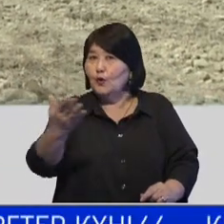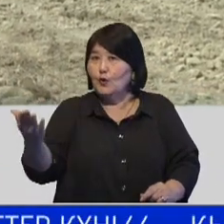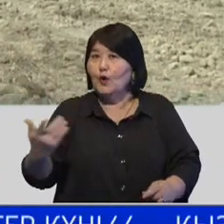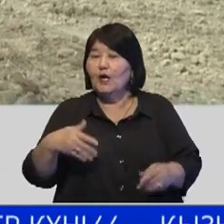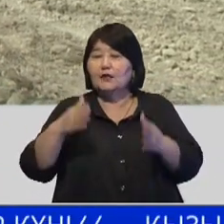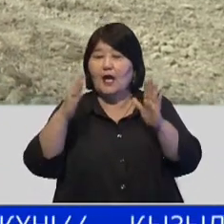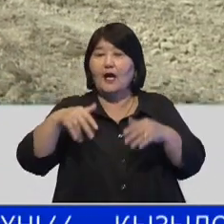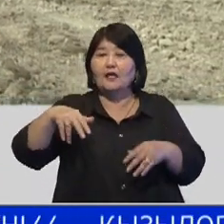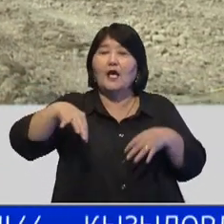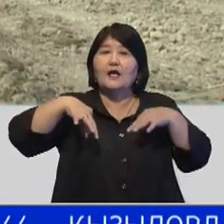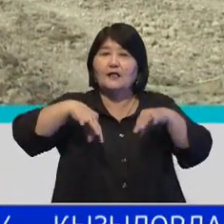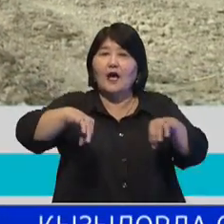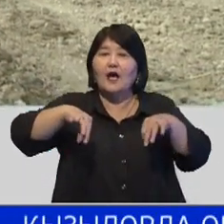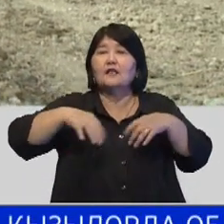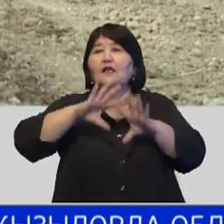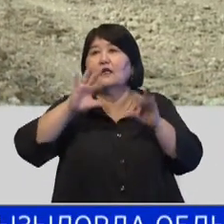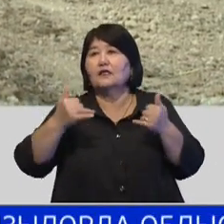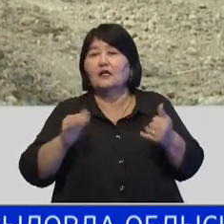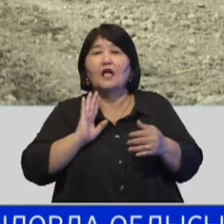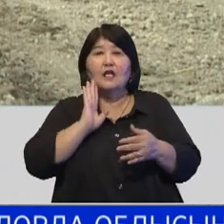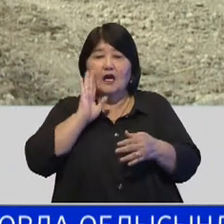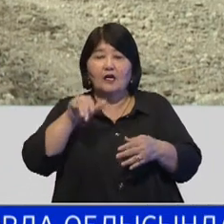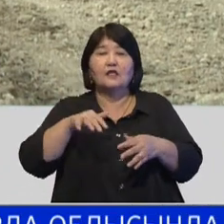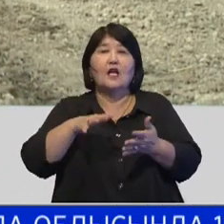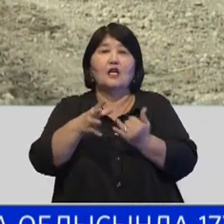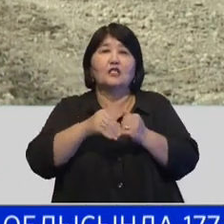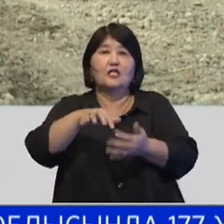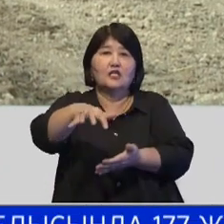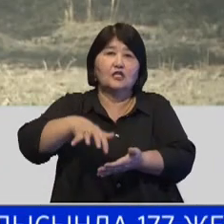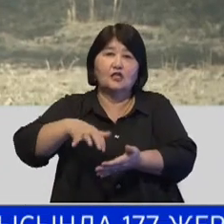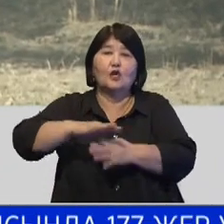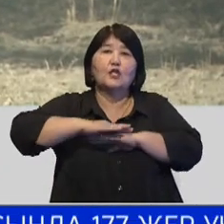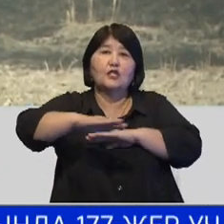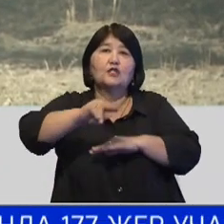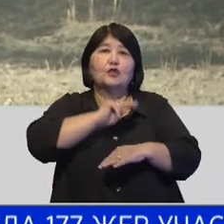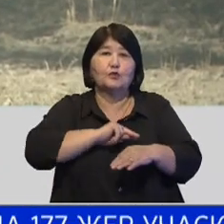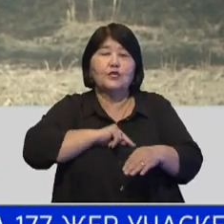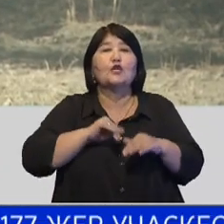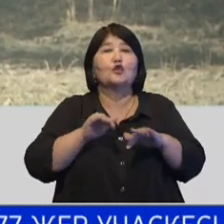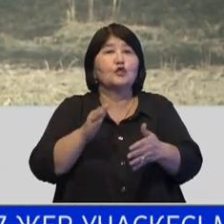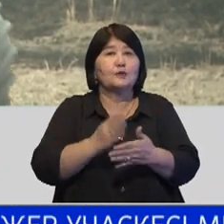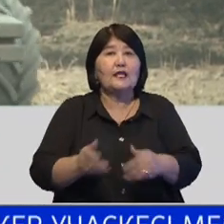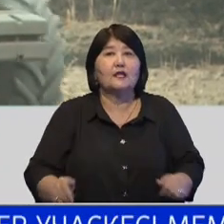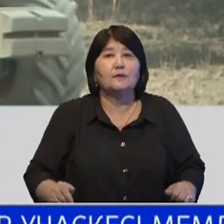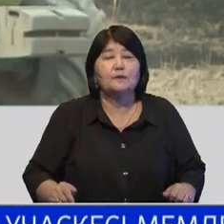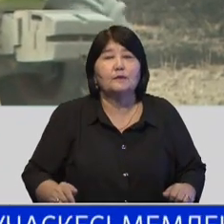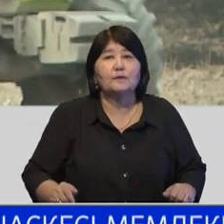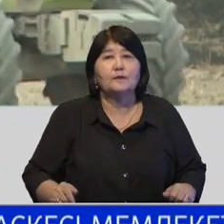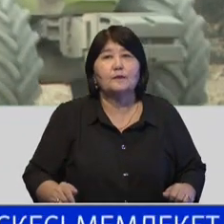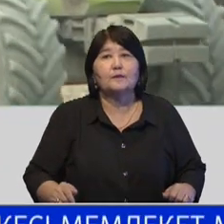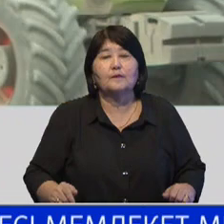атыз жағалаған техникалар қазіргі таңда жер жыртып, тегістеу жұмыстарын жүргізіп жатыр.